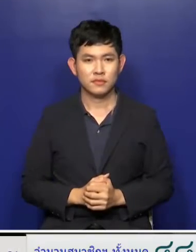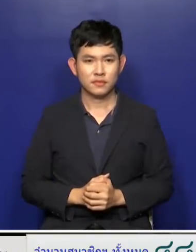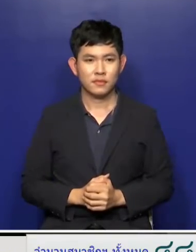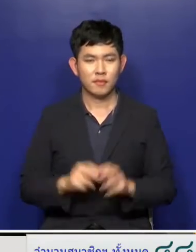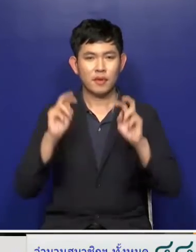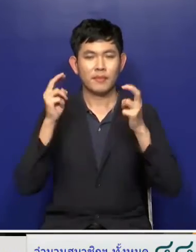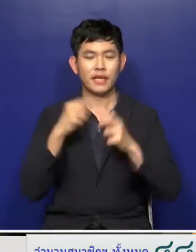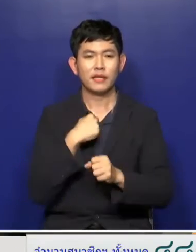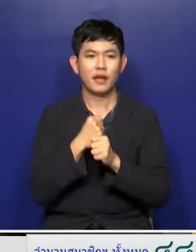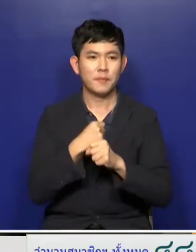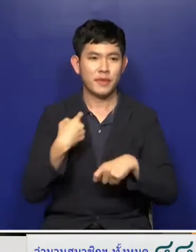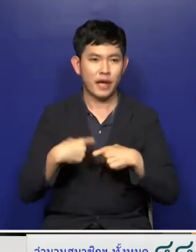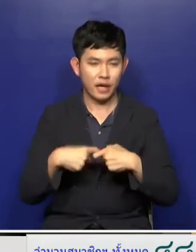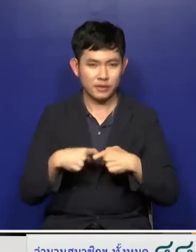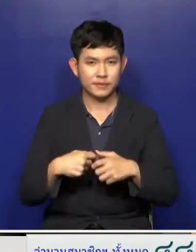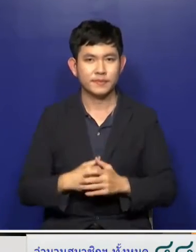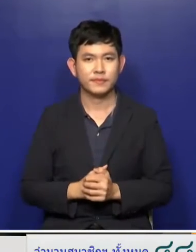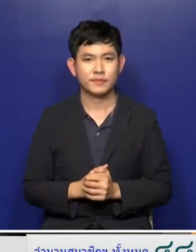ี่ทำได้ยากมาก